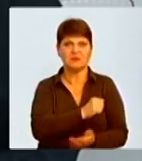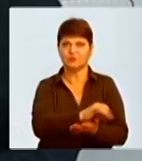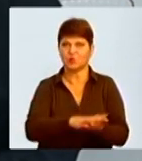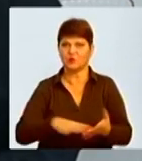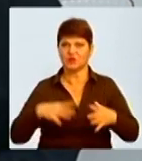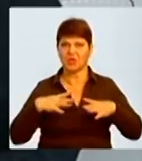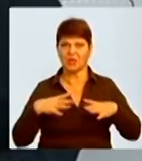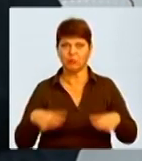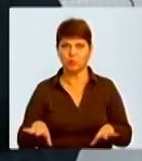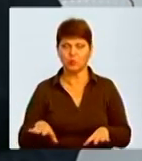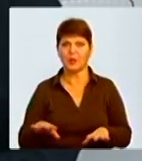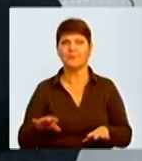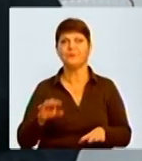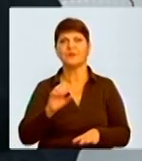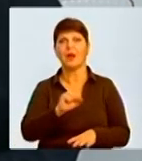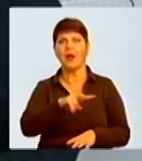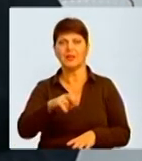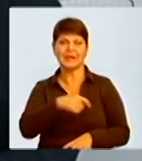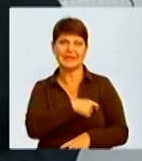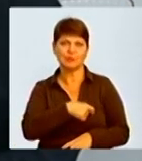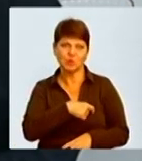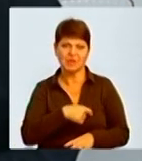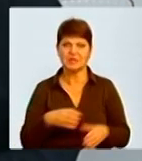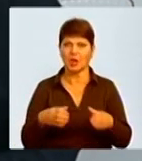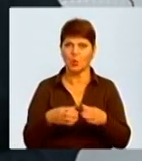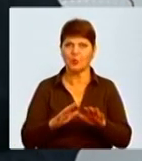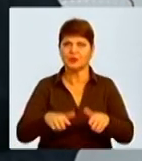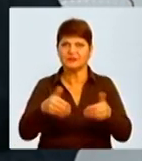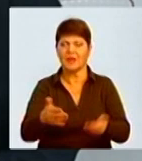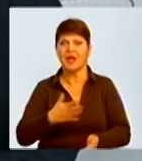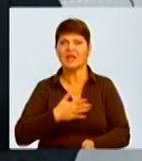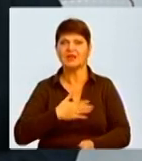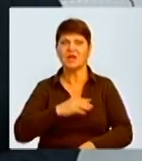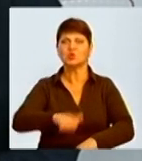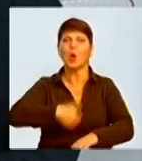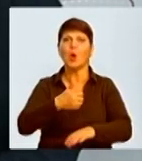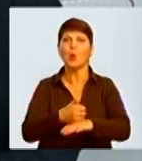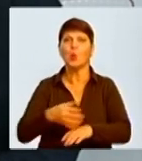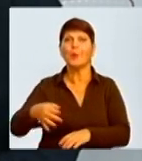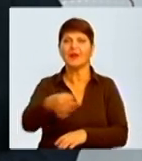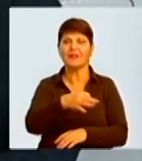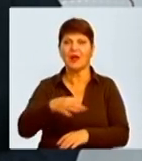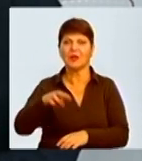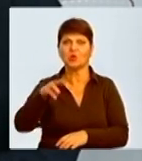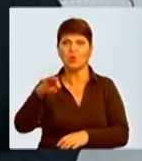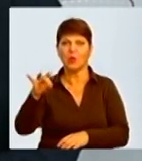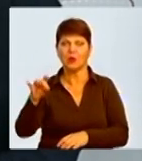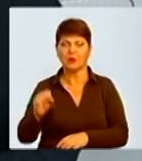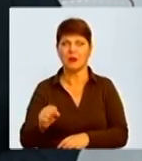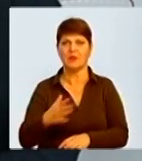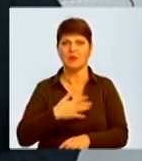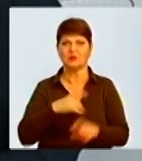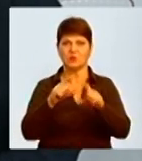з ініціативи депутатського корпусу, нашого губернатора, управління охорони здоров'я і нашого закладу